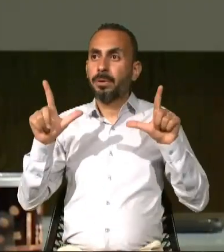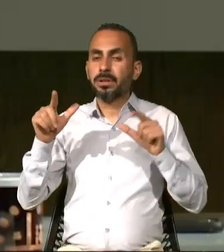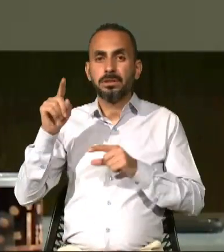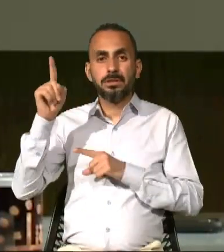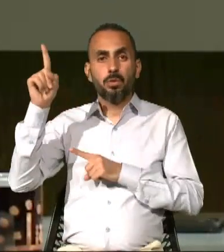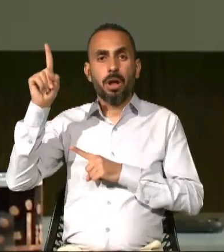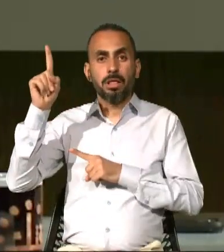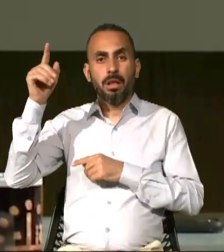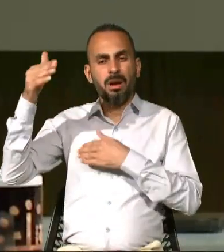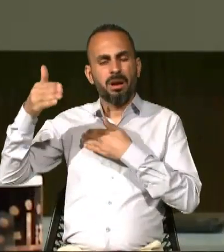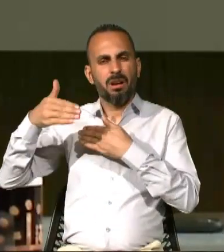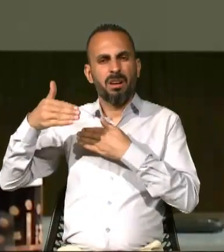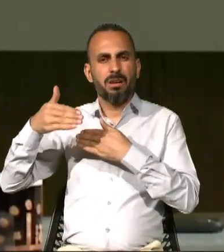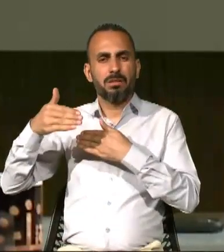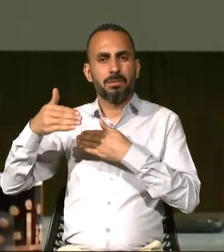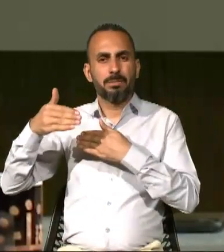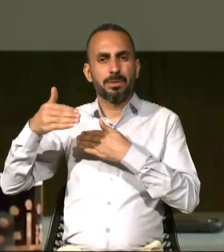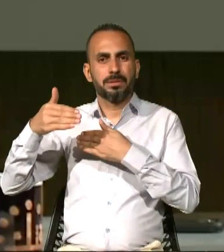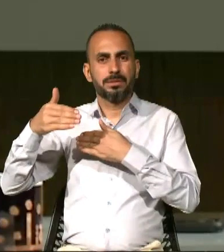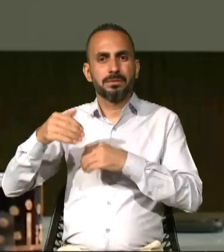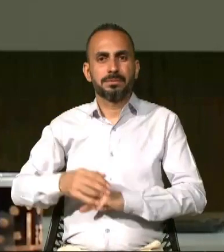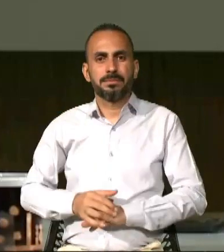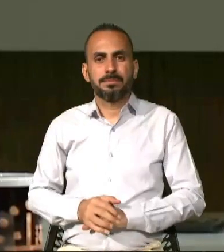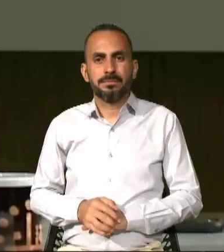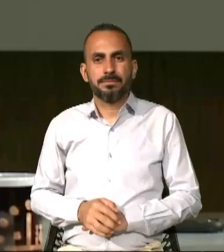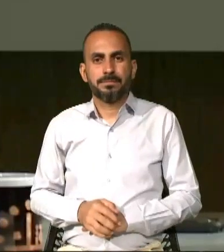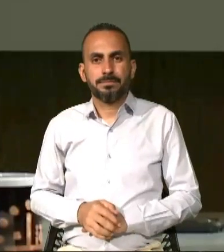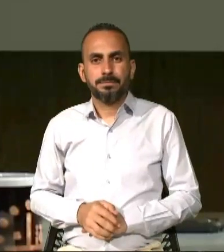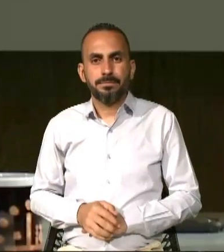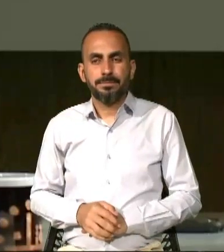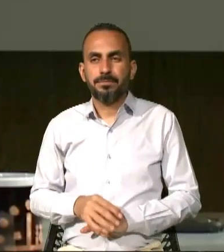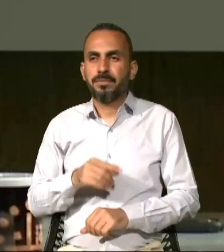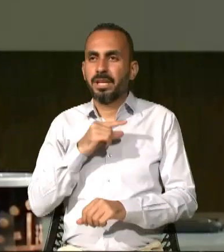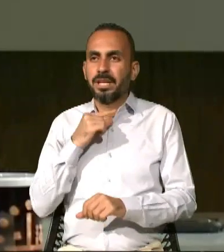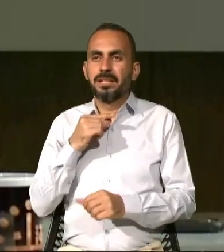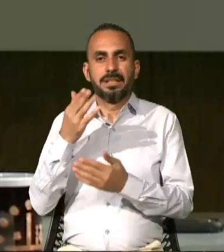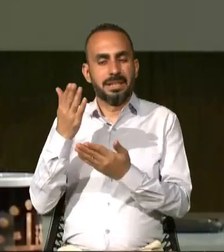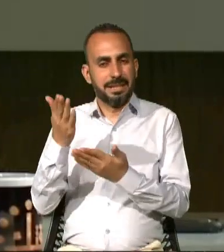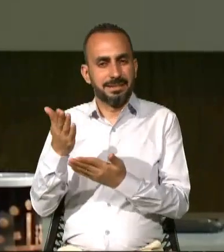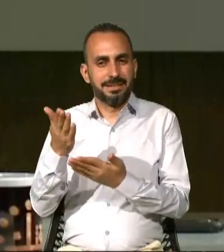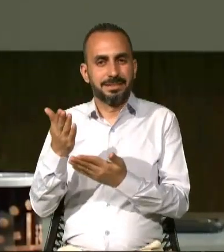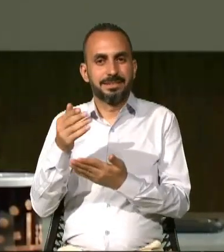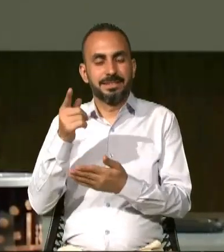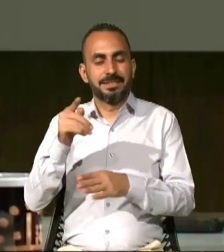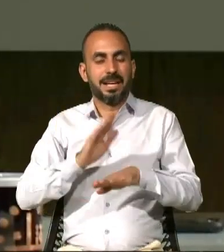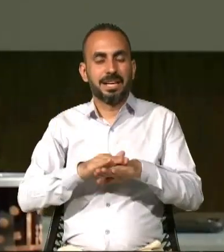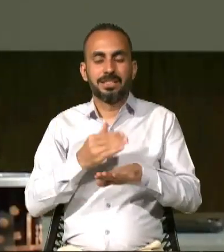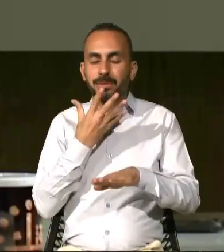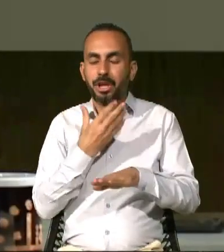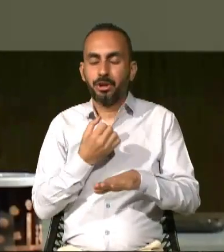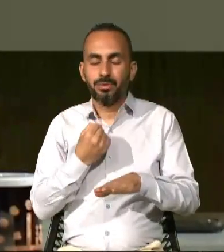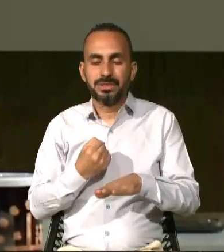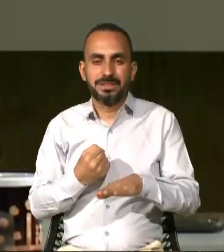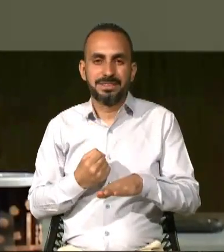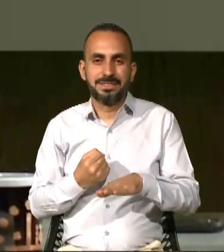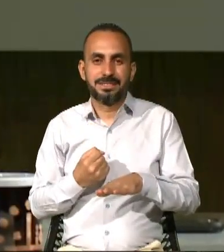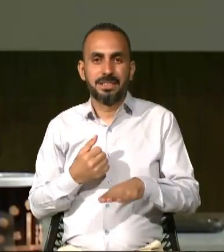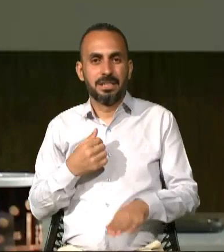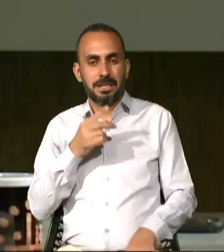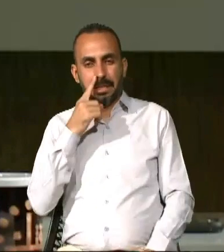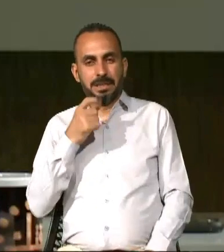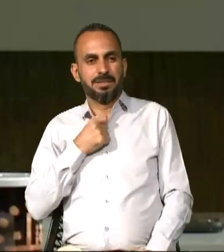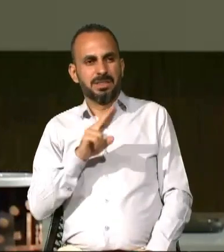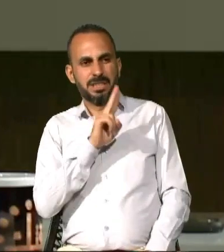جرجس، بالمناسبة أن حضرتك دارس كلمة الله وخادم على قدي، لا خادم جميل يباركك الرب، هسأل السؤال ده